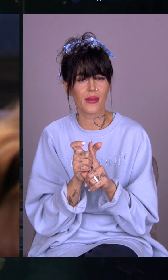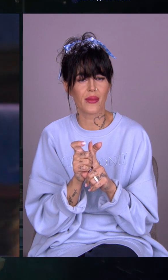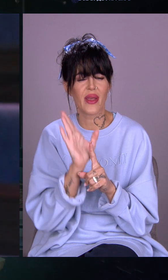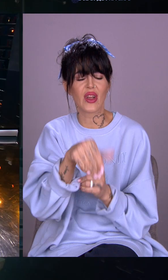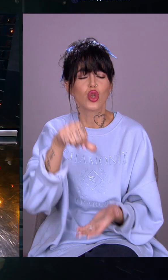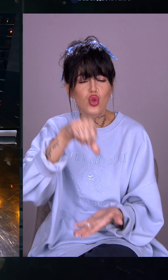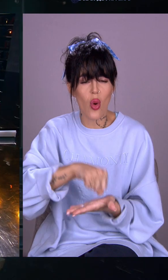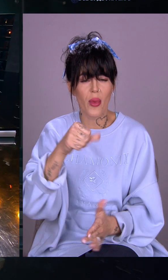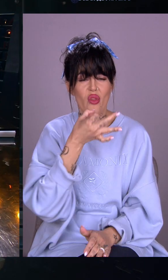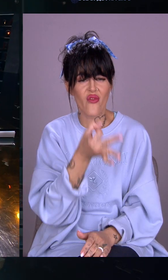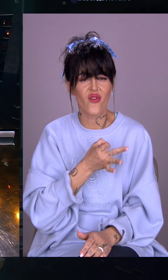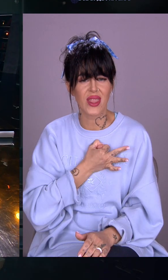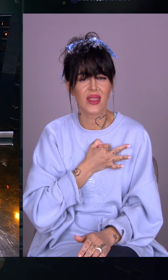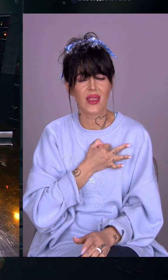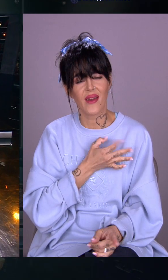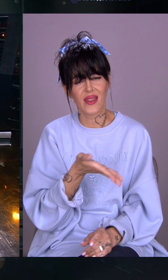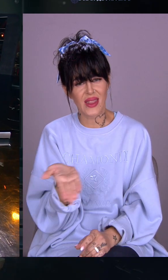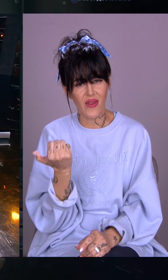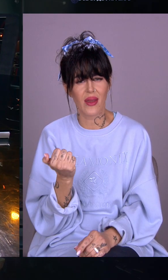натискайте. Відповідає?